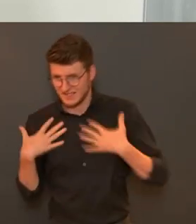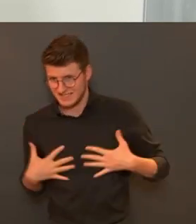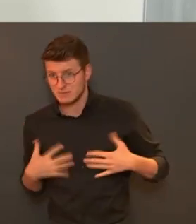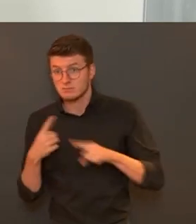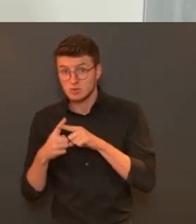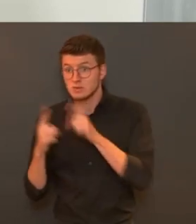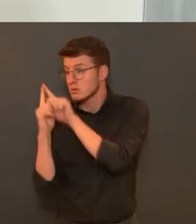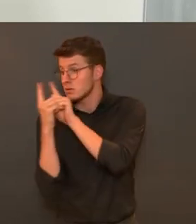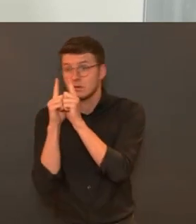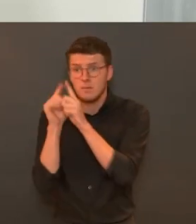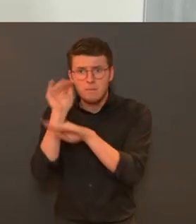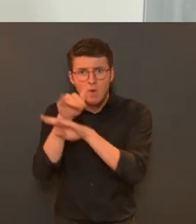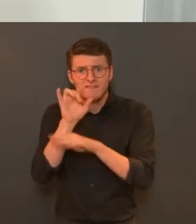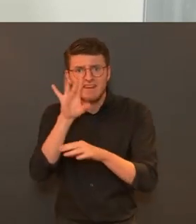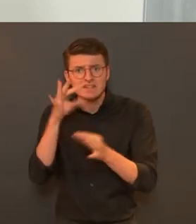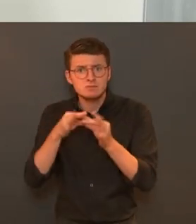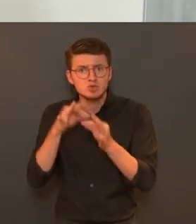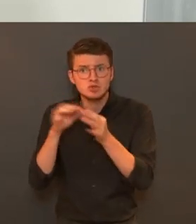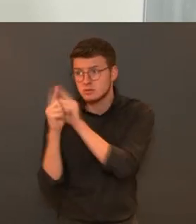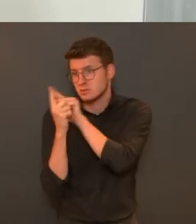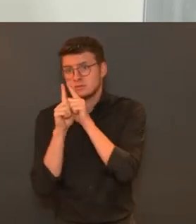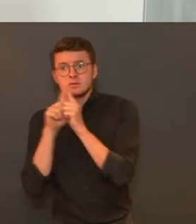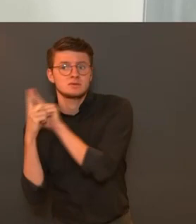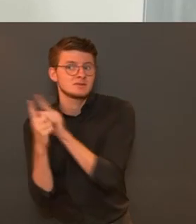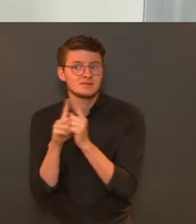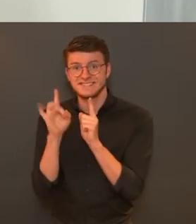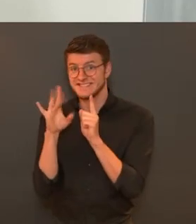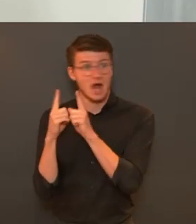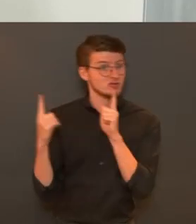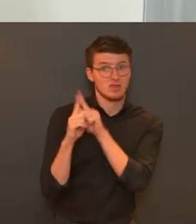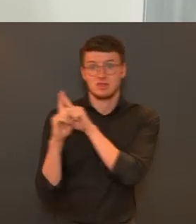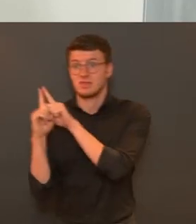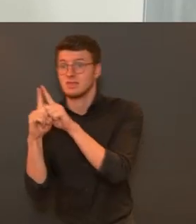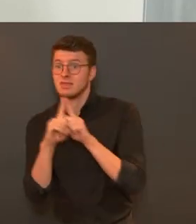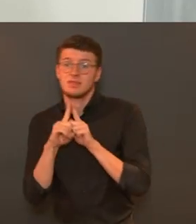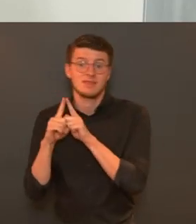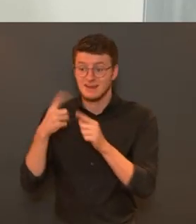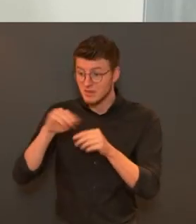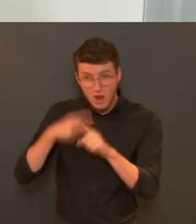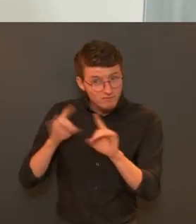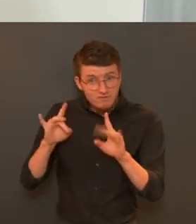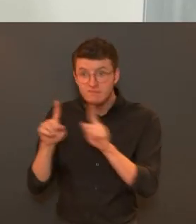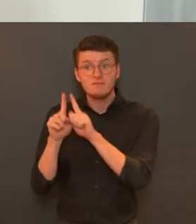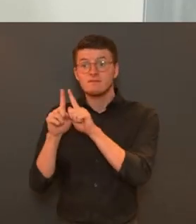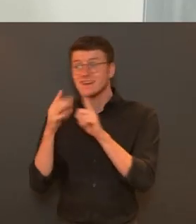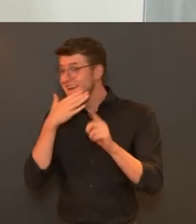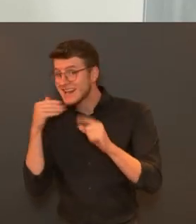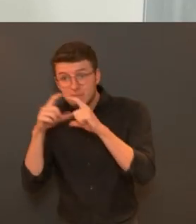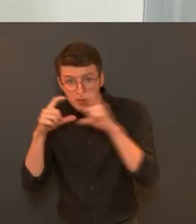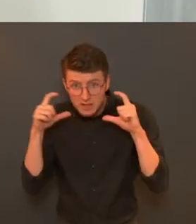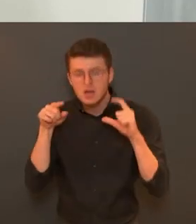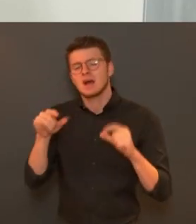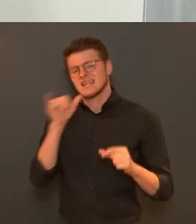proche de plus de 15 minutes et sans garder la distance d'1,5 mètre et sans porter de masque. Ces